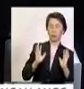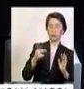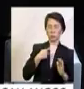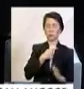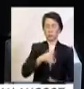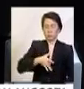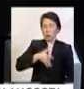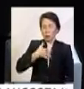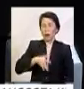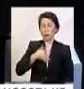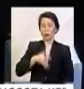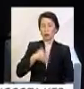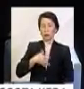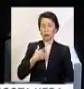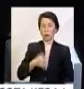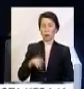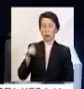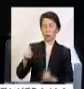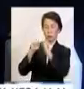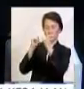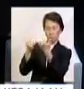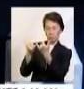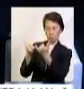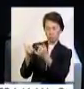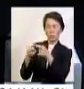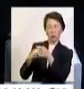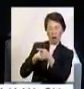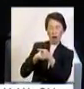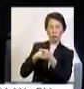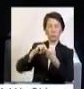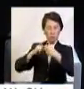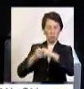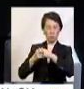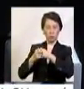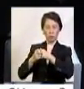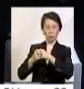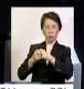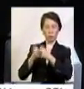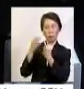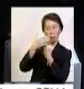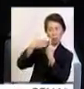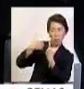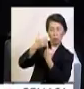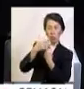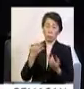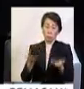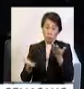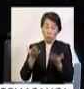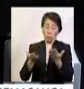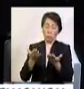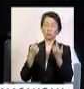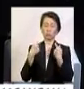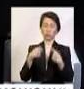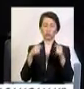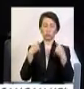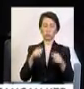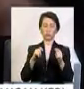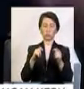that this company actually has some problems that they are trying to